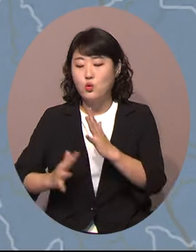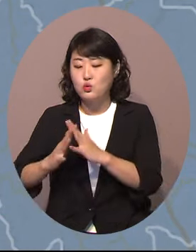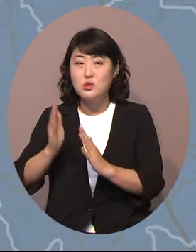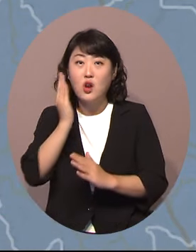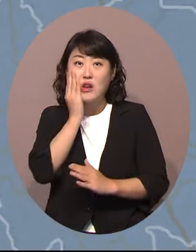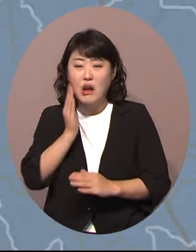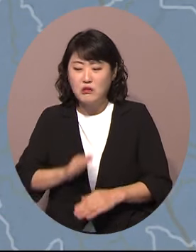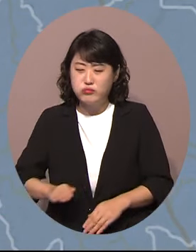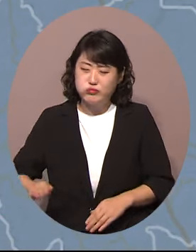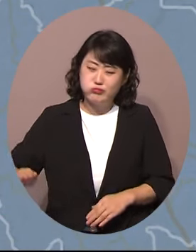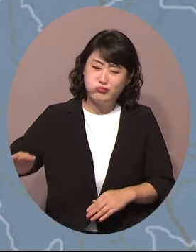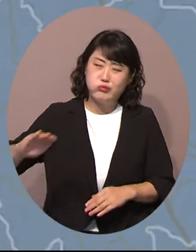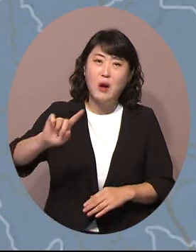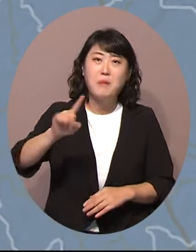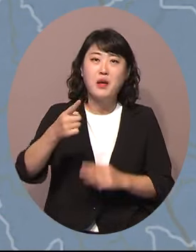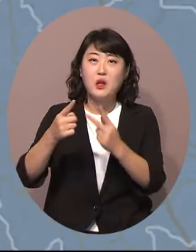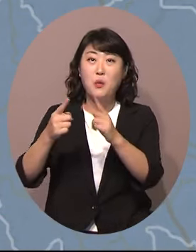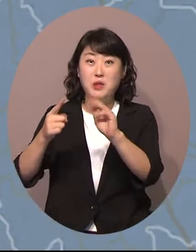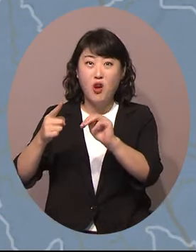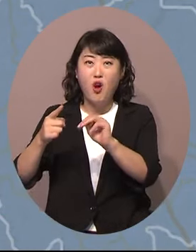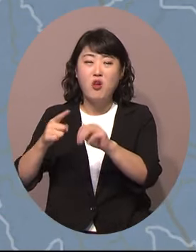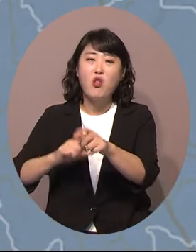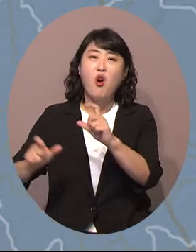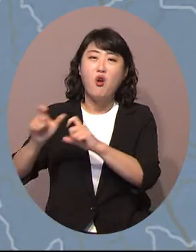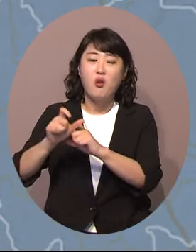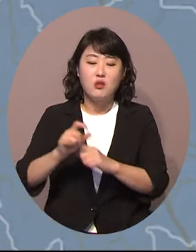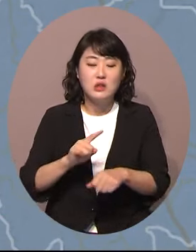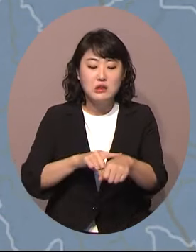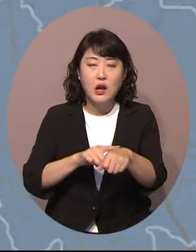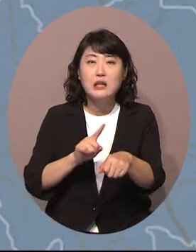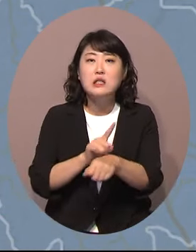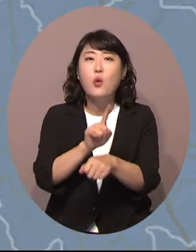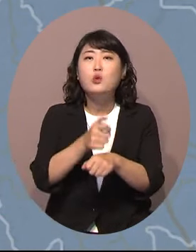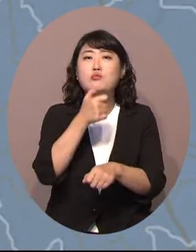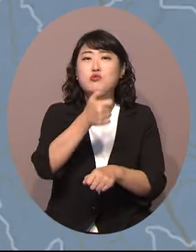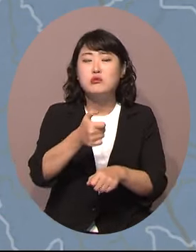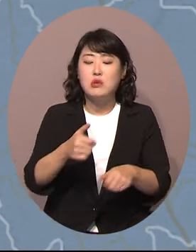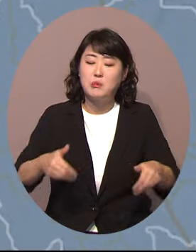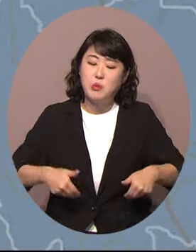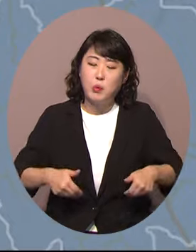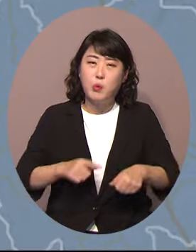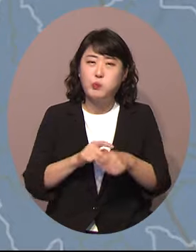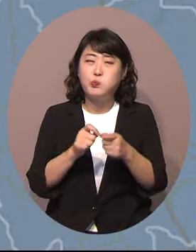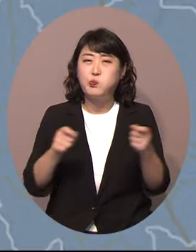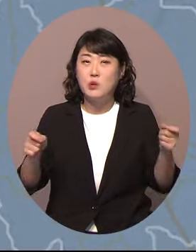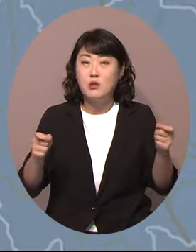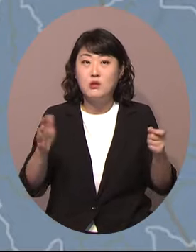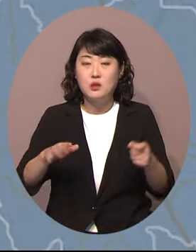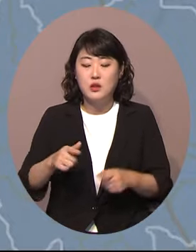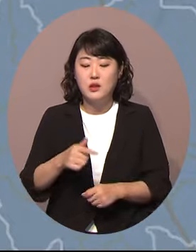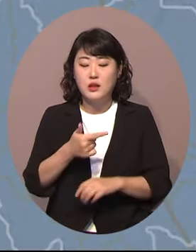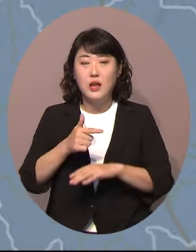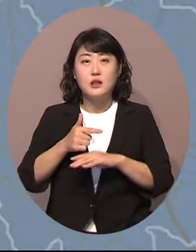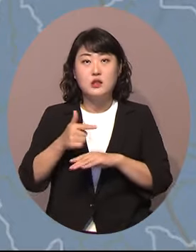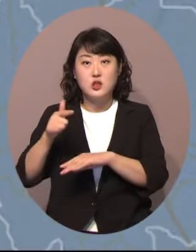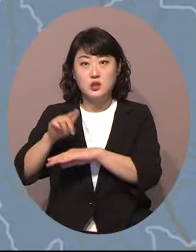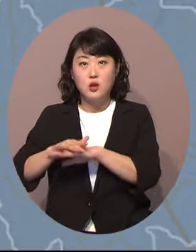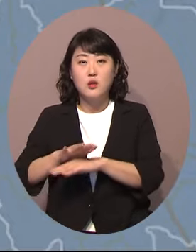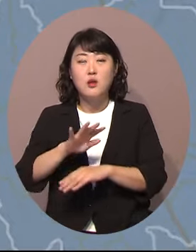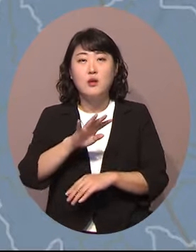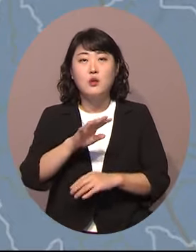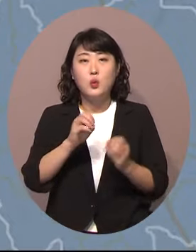기존도로 100km 이상 시간으로는 시간 50분가 걸리던 대전 보령 구간에 룡과 논산시 부여군을